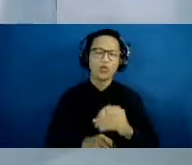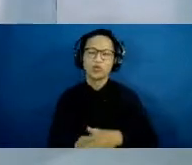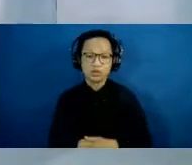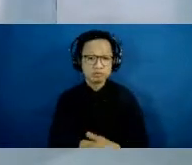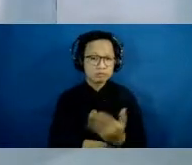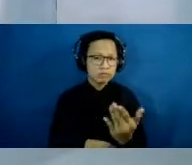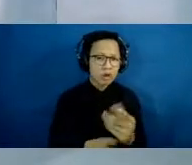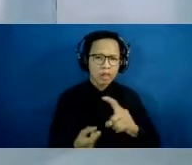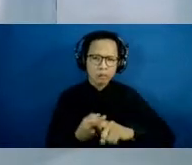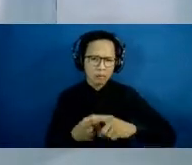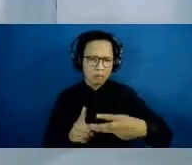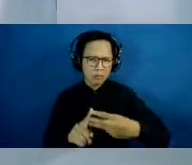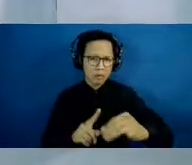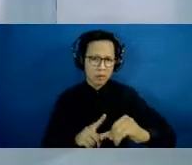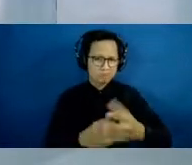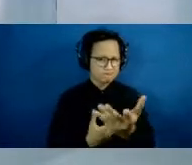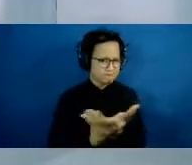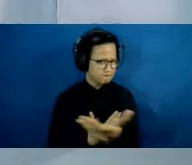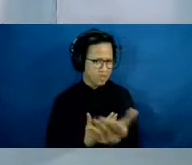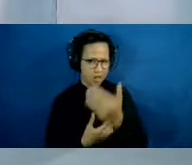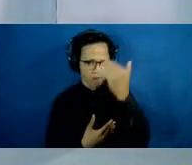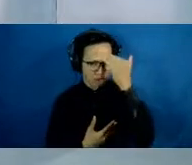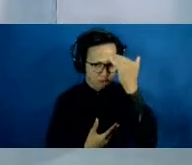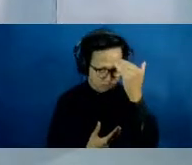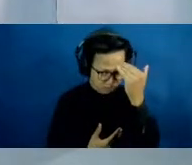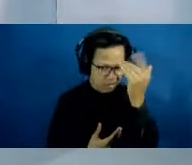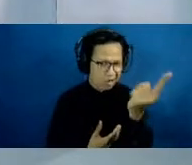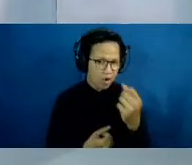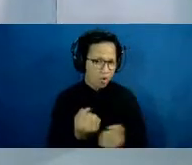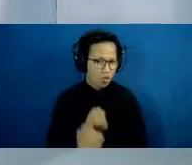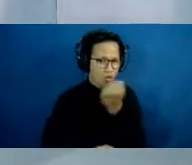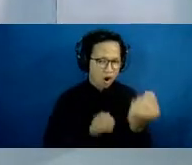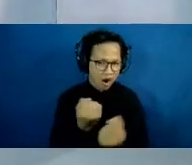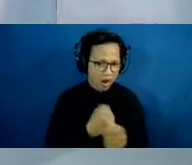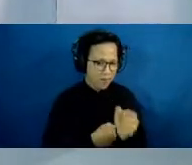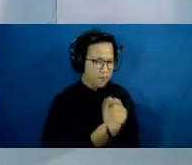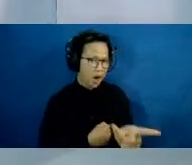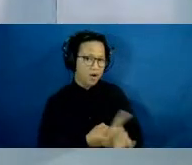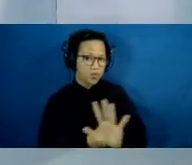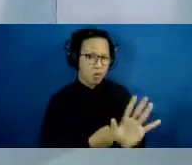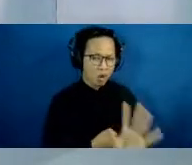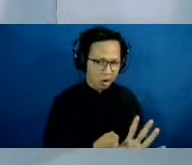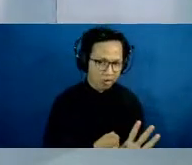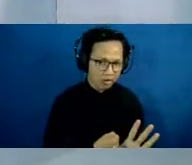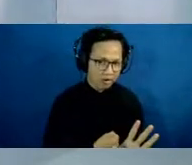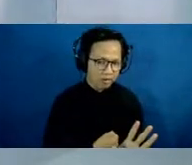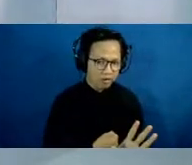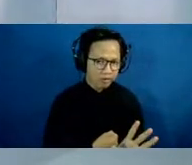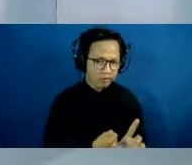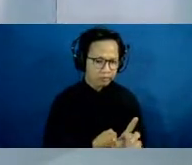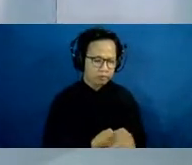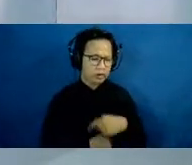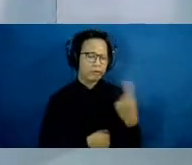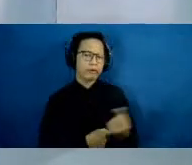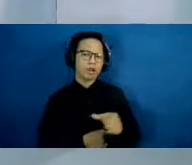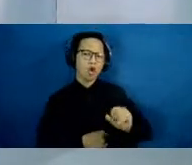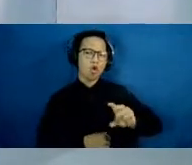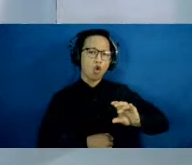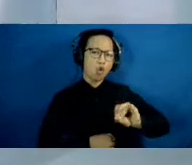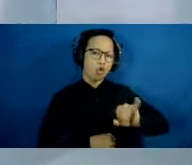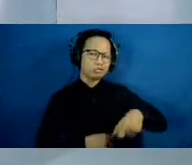kemudian kawan-kawan BBI juga masih tahu bahwa di industri keuangan non-bank kita juga mengatur dan